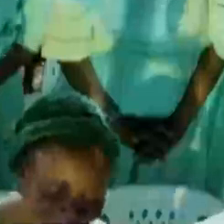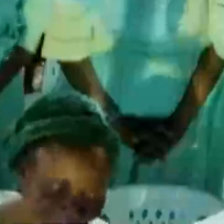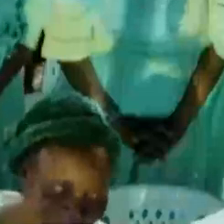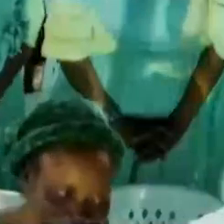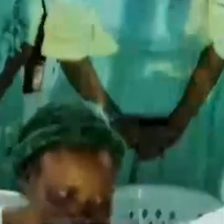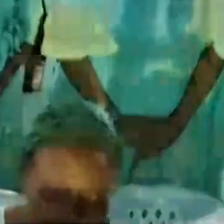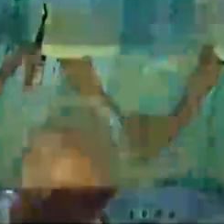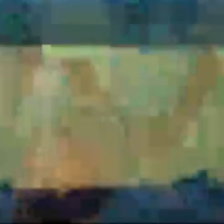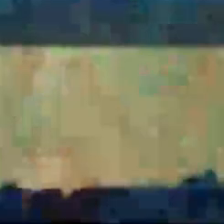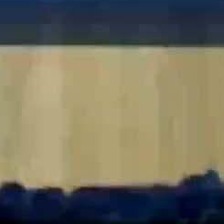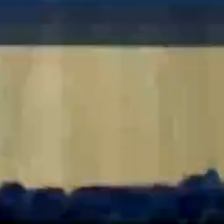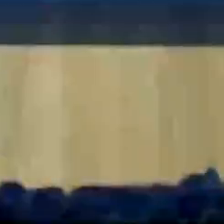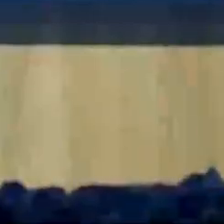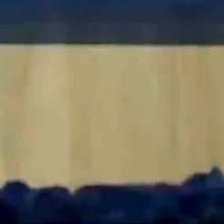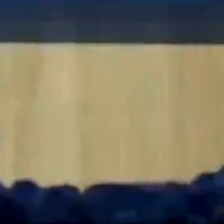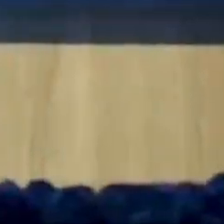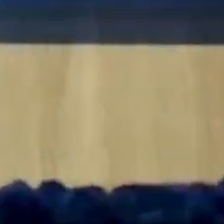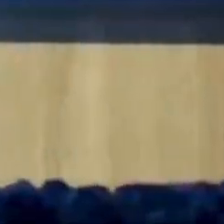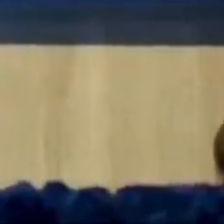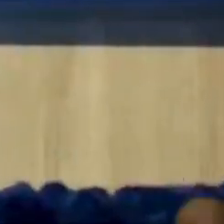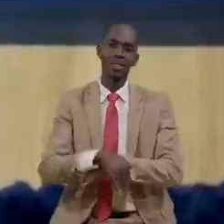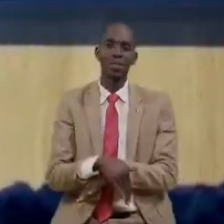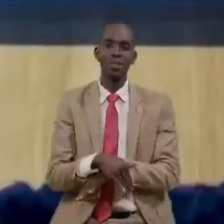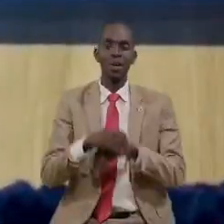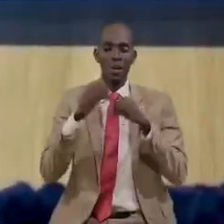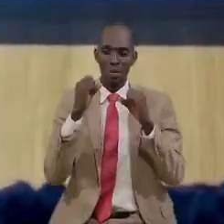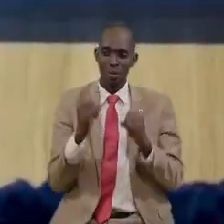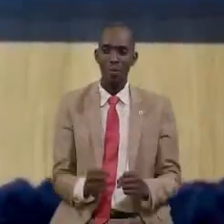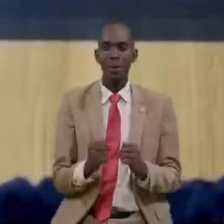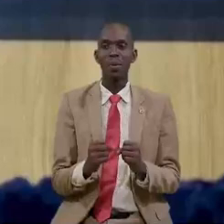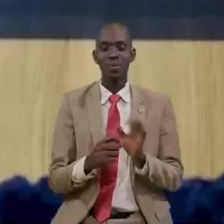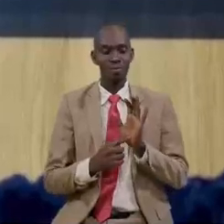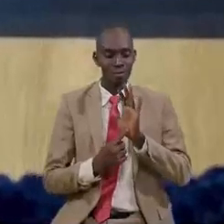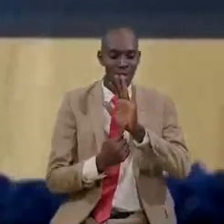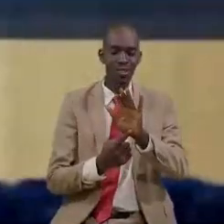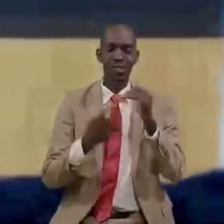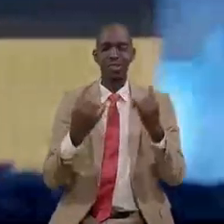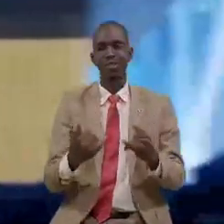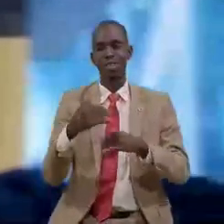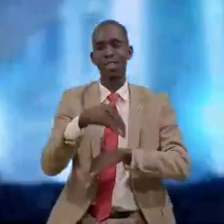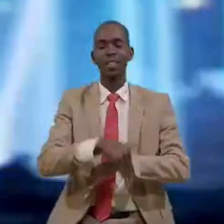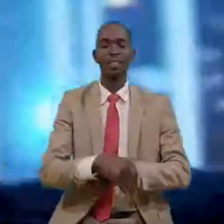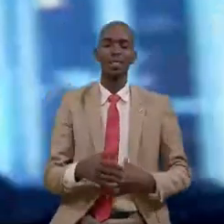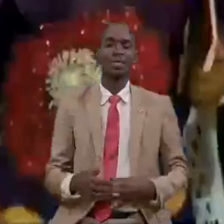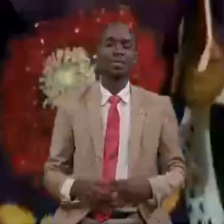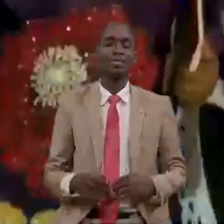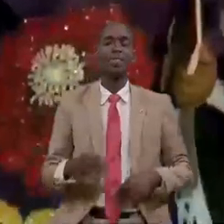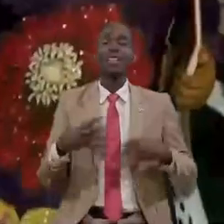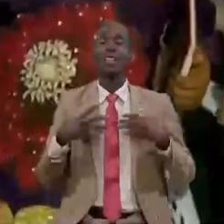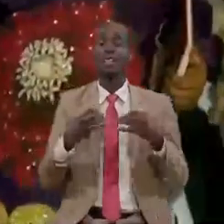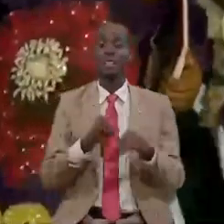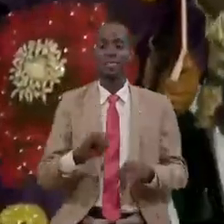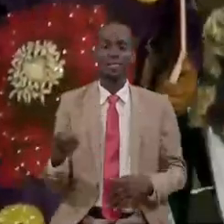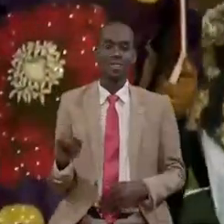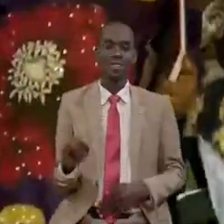Des miracles ce soir. La manifestation de la puissance de Dieu ce soir. La guérison,